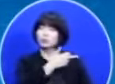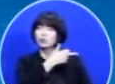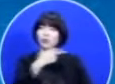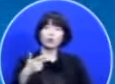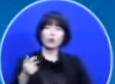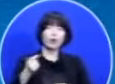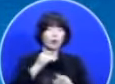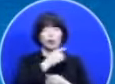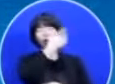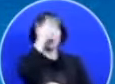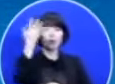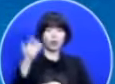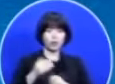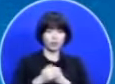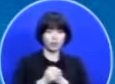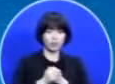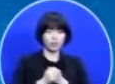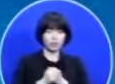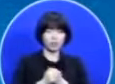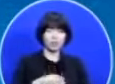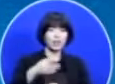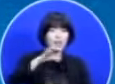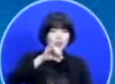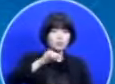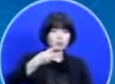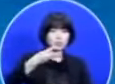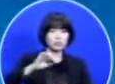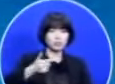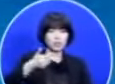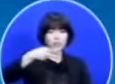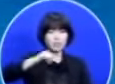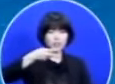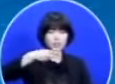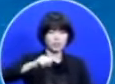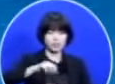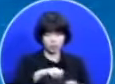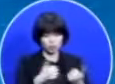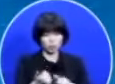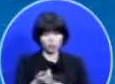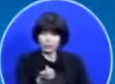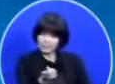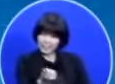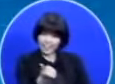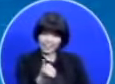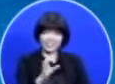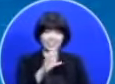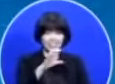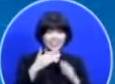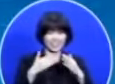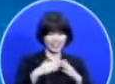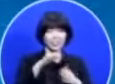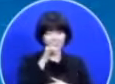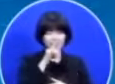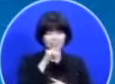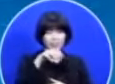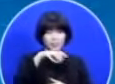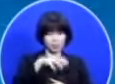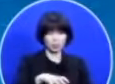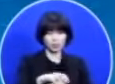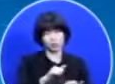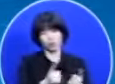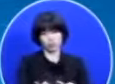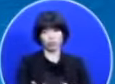했습니다 성 프랜시스가 죽었던 조그만 성당이 있습니다 그 성당에서 플랜 소스가 주가